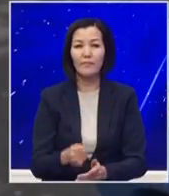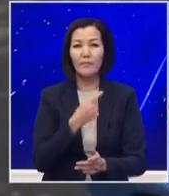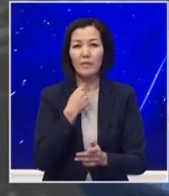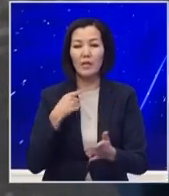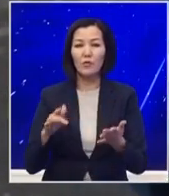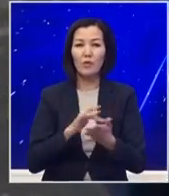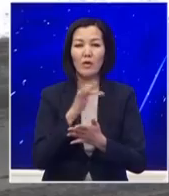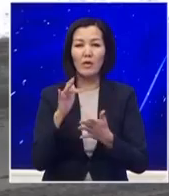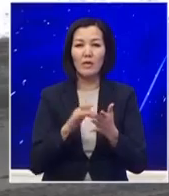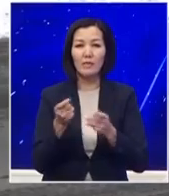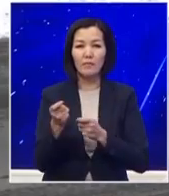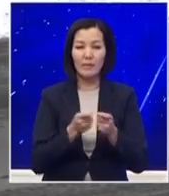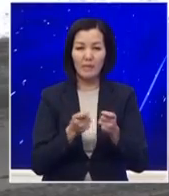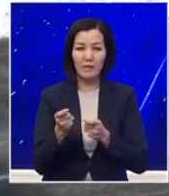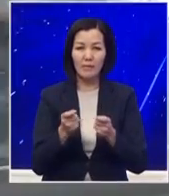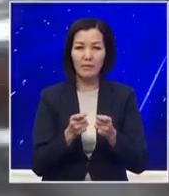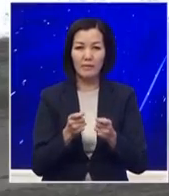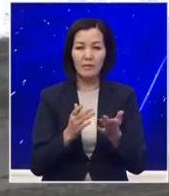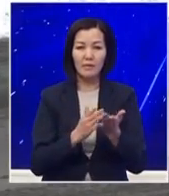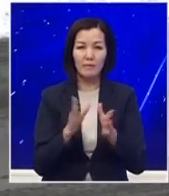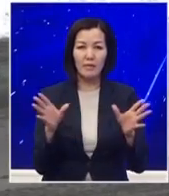қаласының төтенше жағдайлар басқармасының қызметкерлерімен